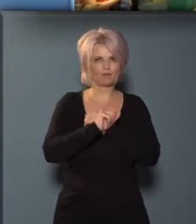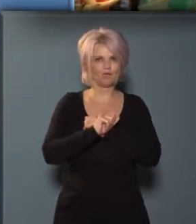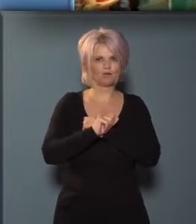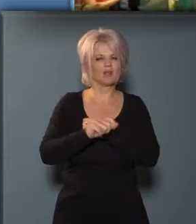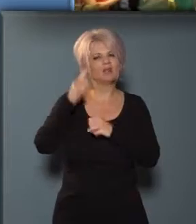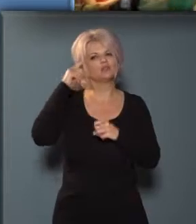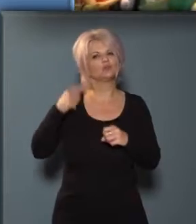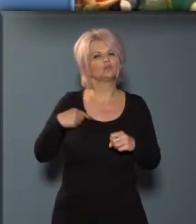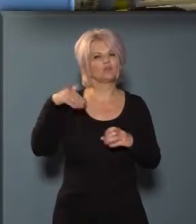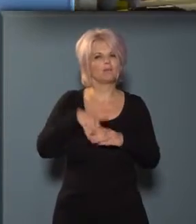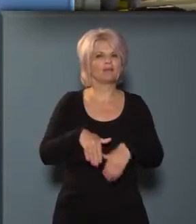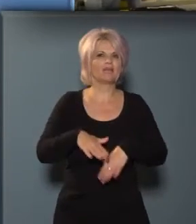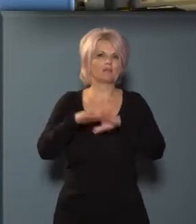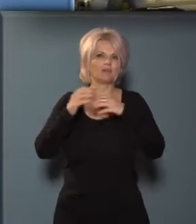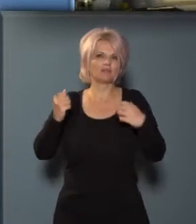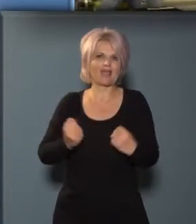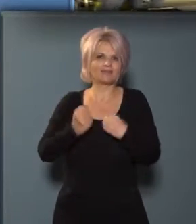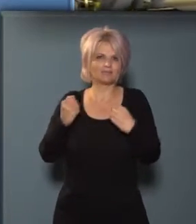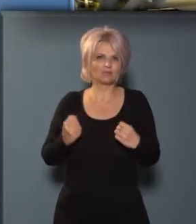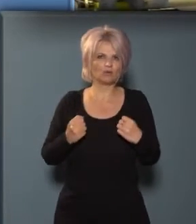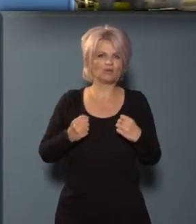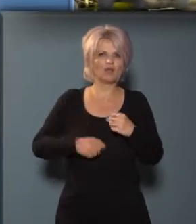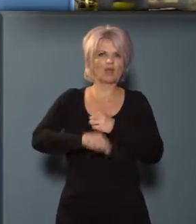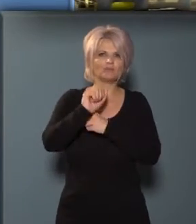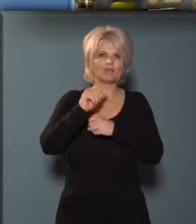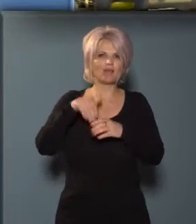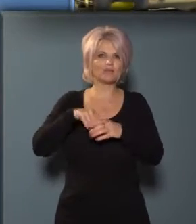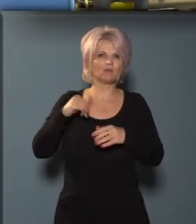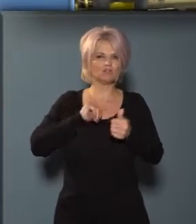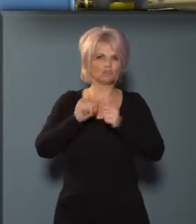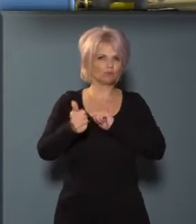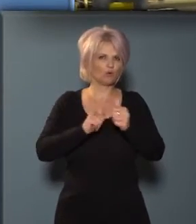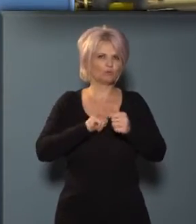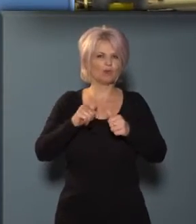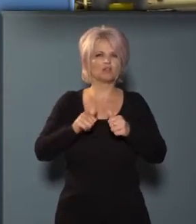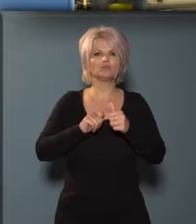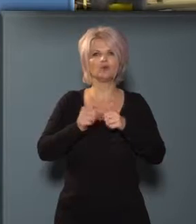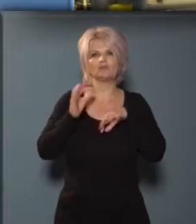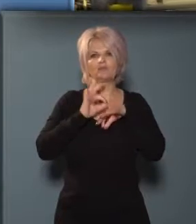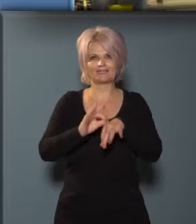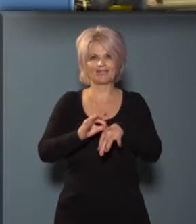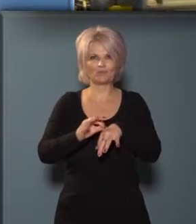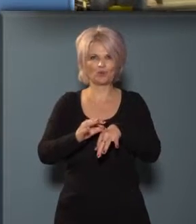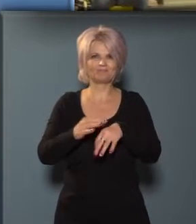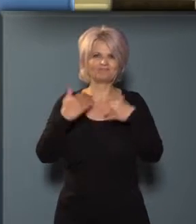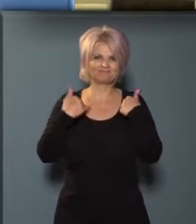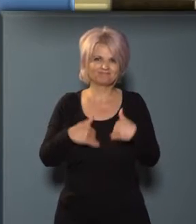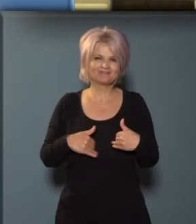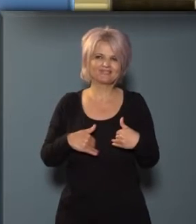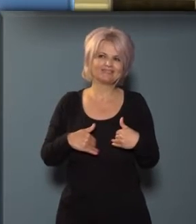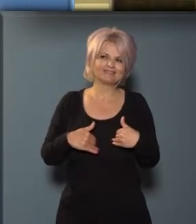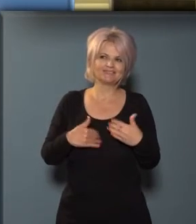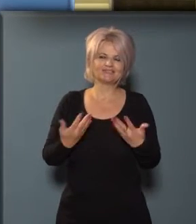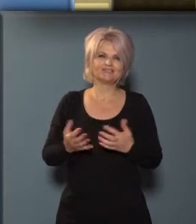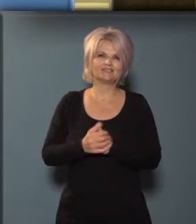benne tudtam maradni edzőként is a labdarúgásban, és hát a sportban, mint sportvezető, úgyhogy ez egy ilyen